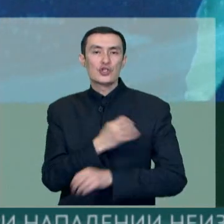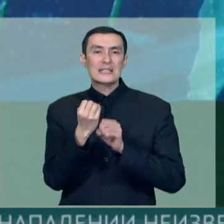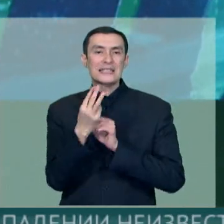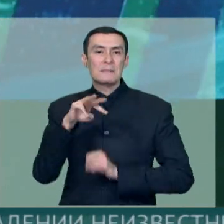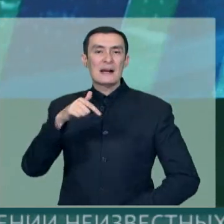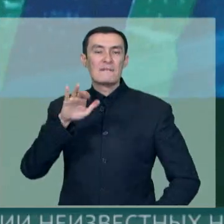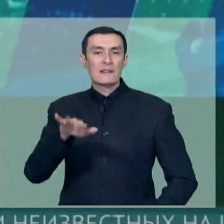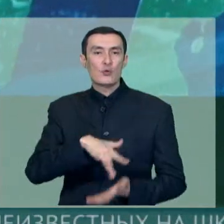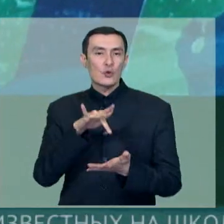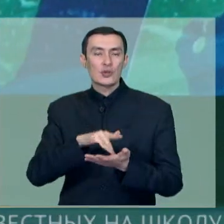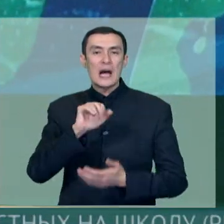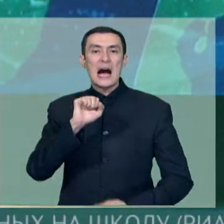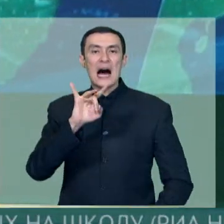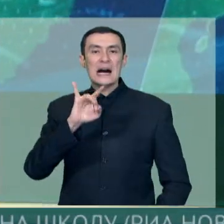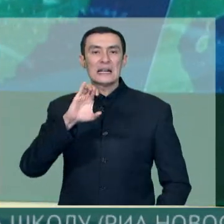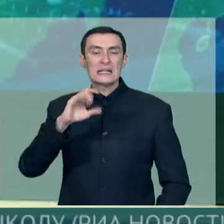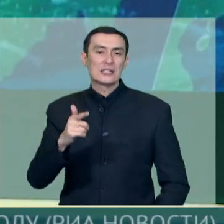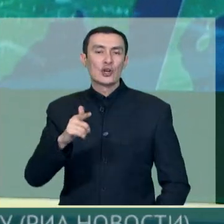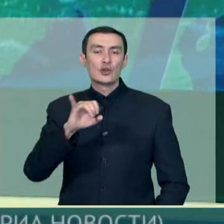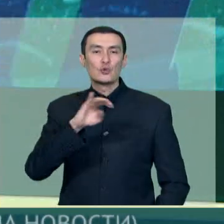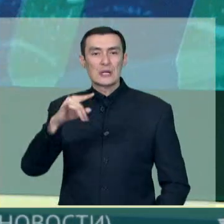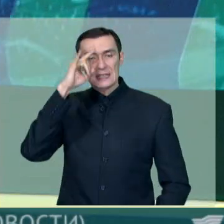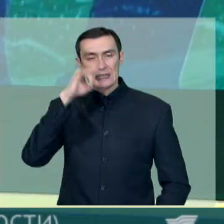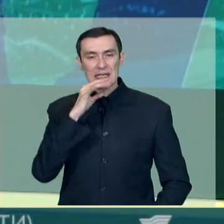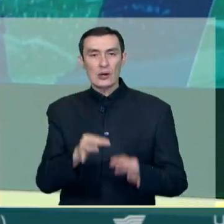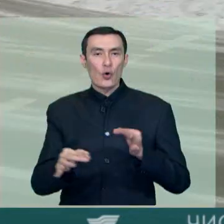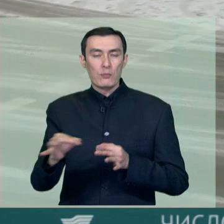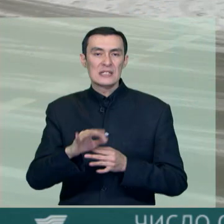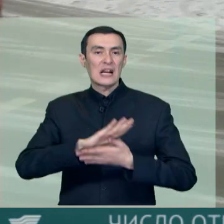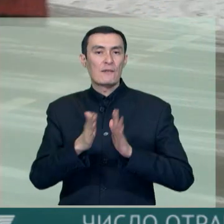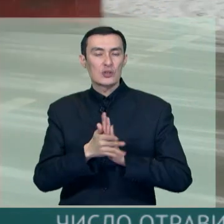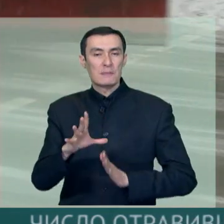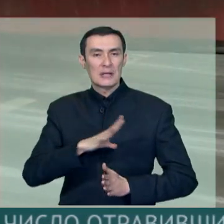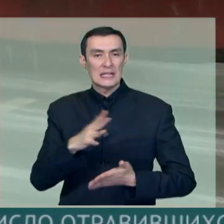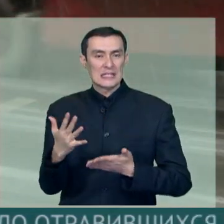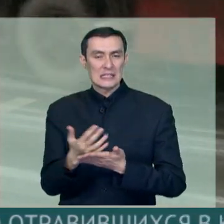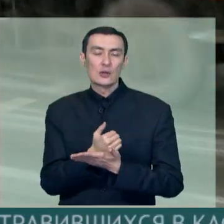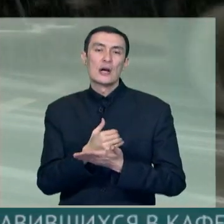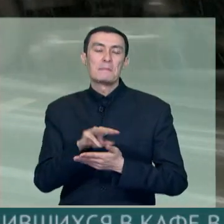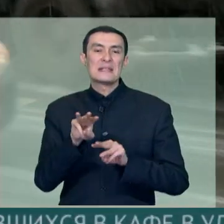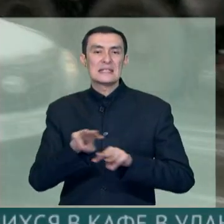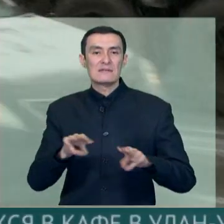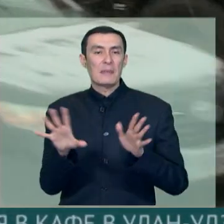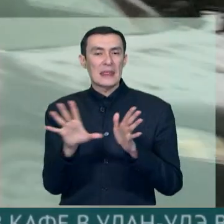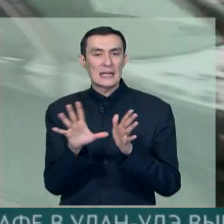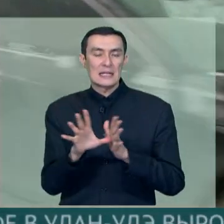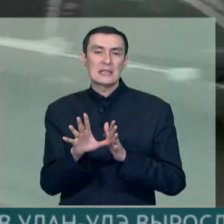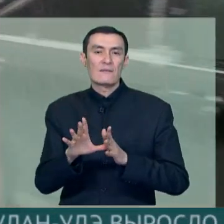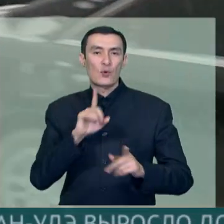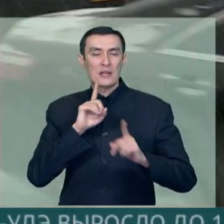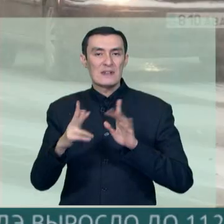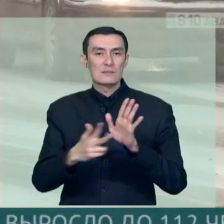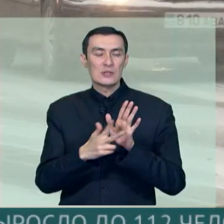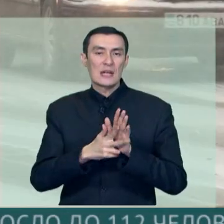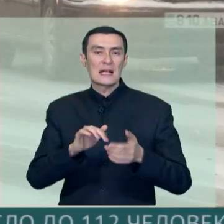планируют построить в городе Арыс Южно-Казахстанской области. Соответствующая договоренность была достигнута Министерством энергетики в ходе 8-й